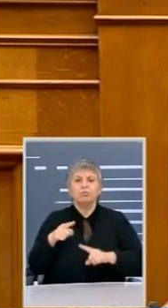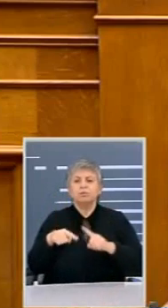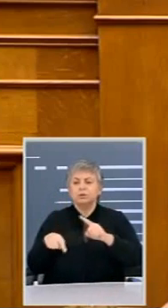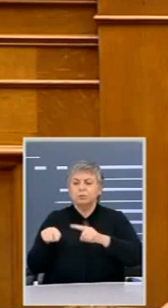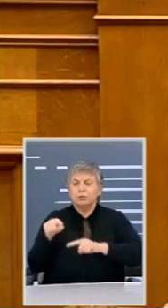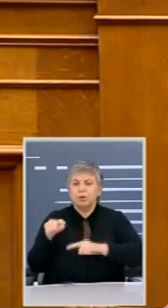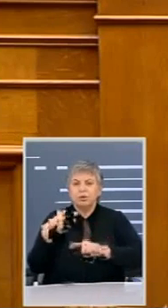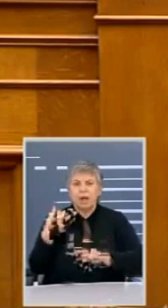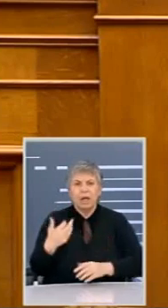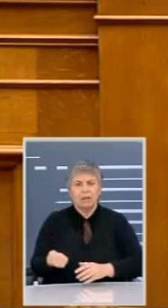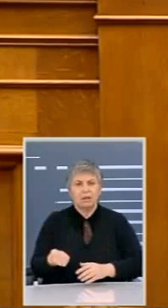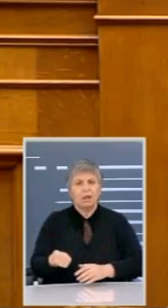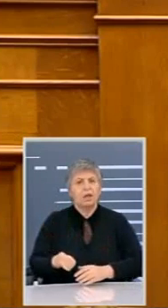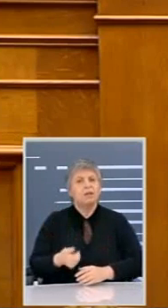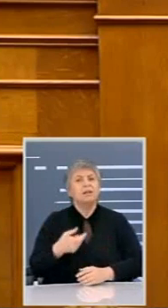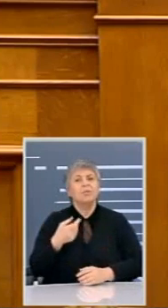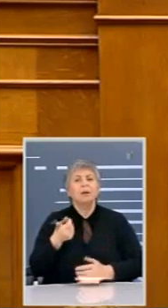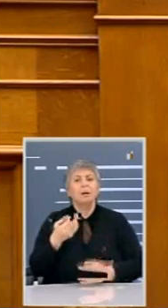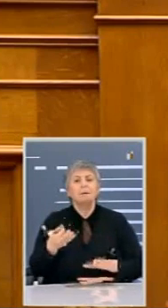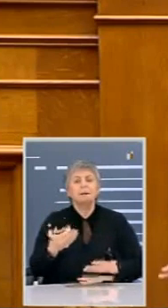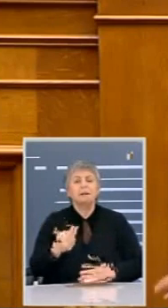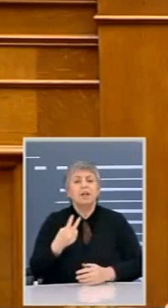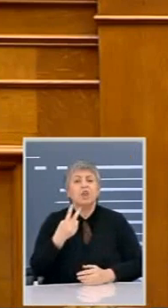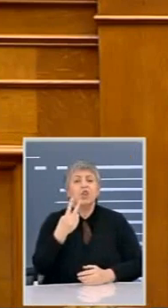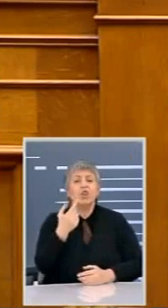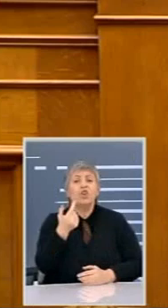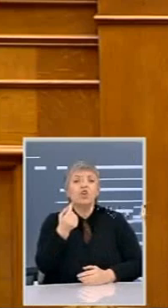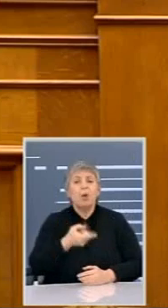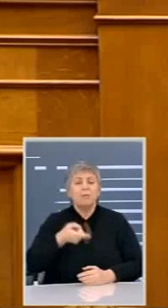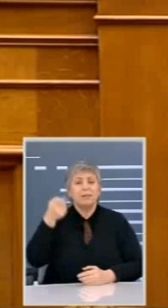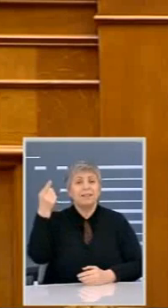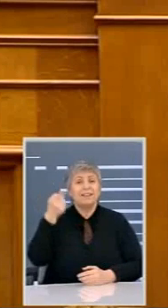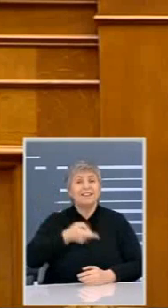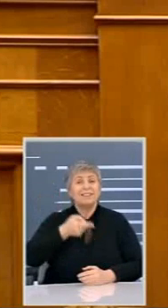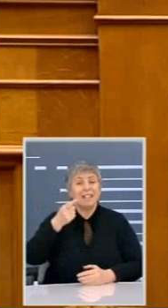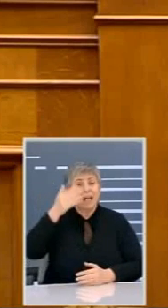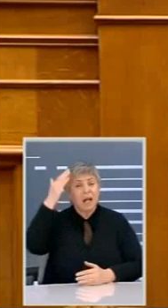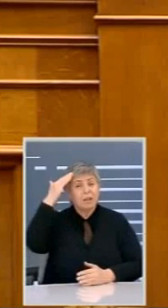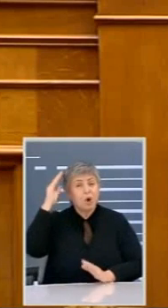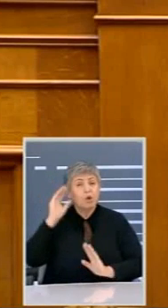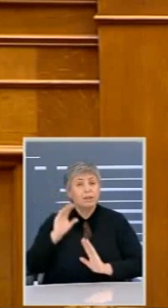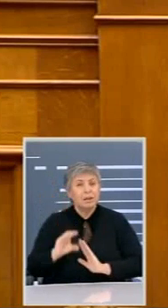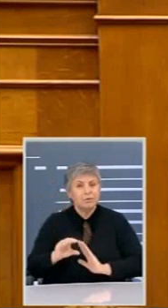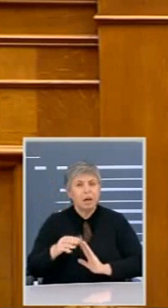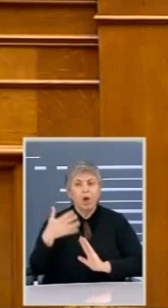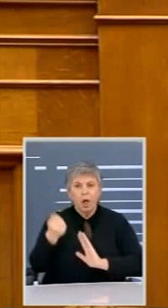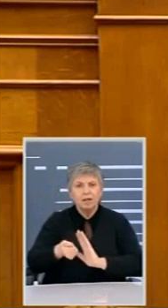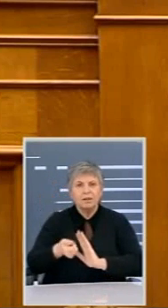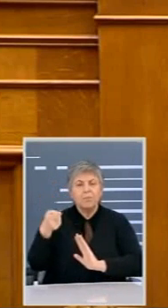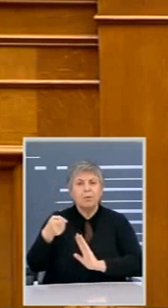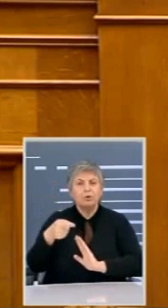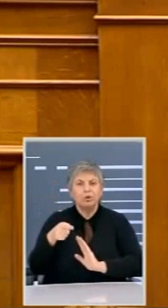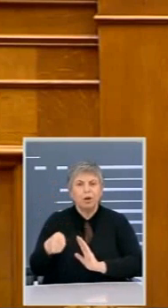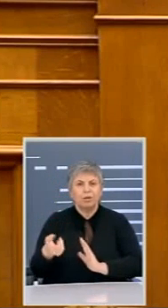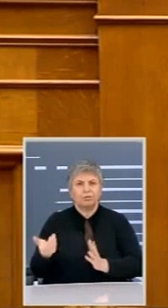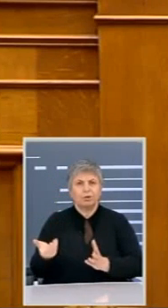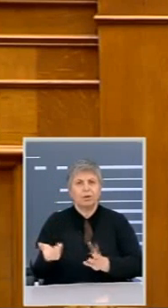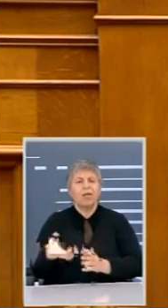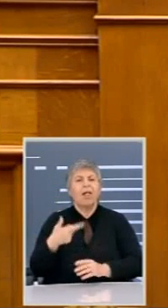ποιο ποσό μιλάμε, 2,5% του κεφαλαίου, συγγνώμη, 2,5% του κεφαλαίου που σε χρήματα